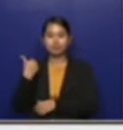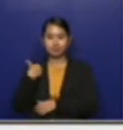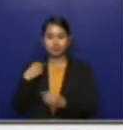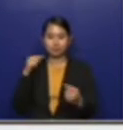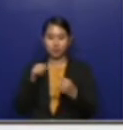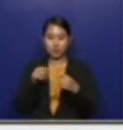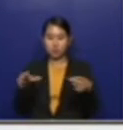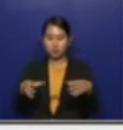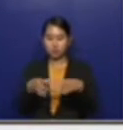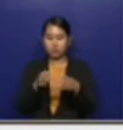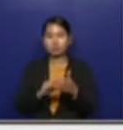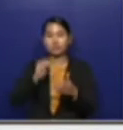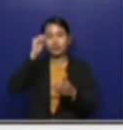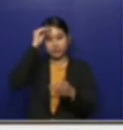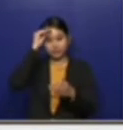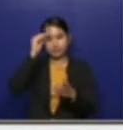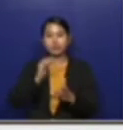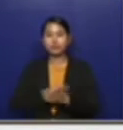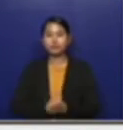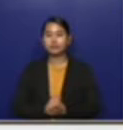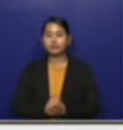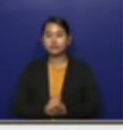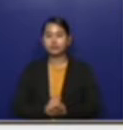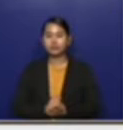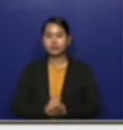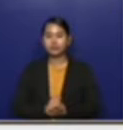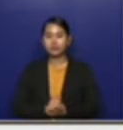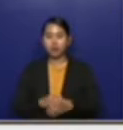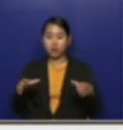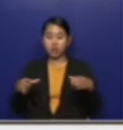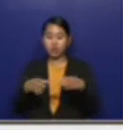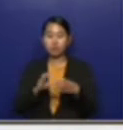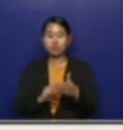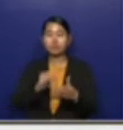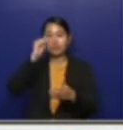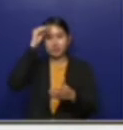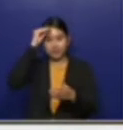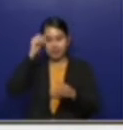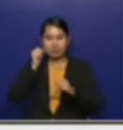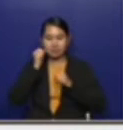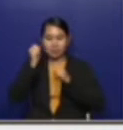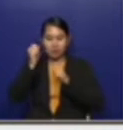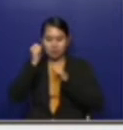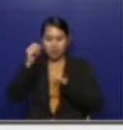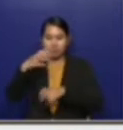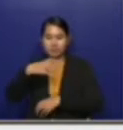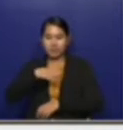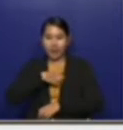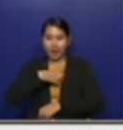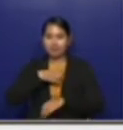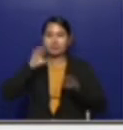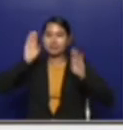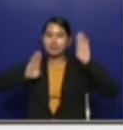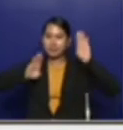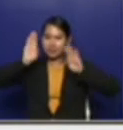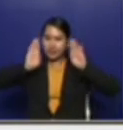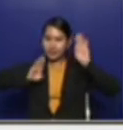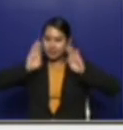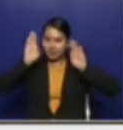นักศึกษาที่ได้เรียกร้องประชาธิปไตยเรียกร้องทาง